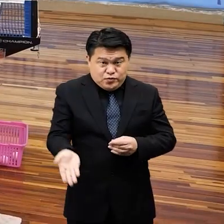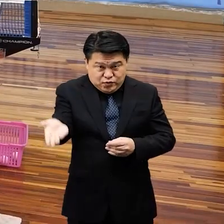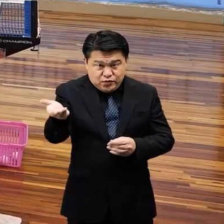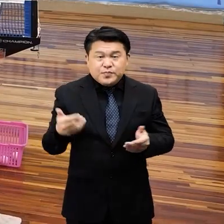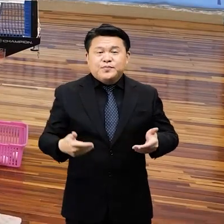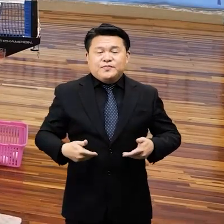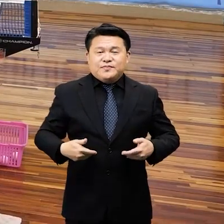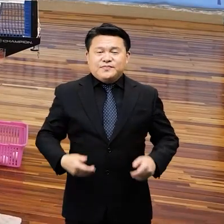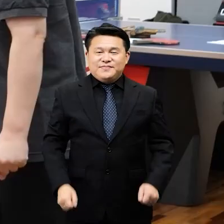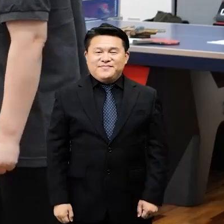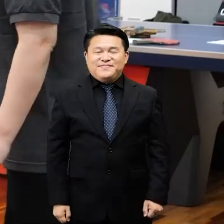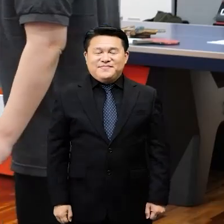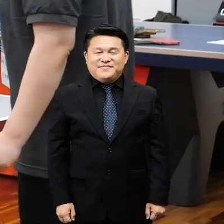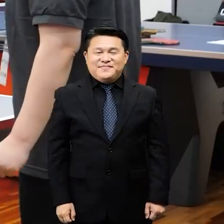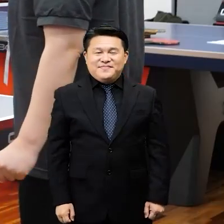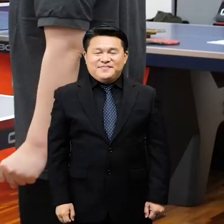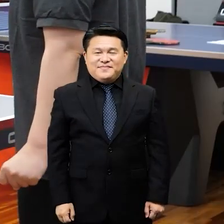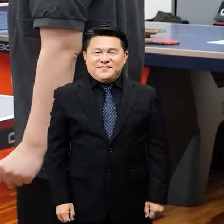던져줍니다.